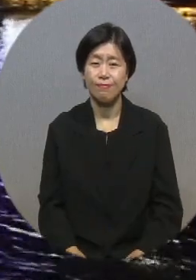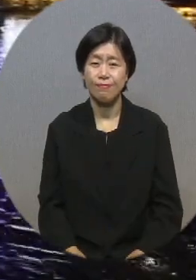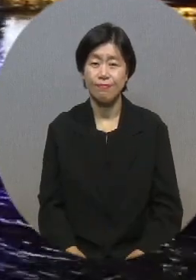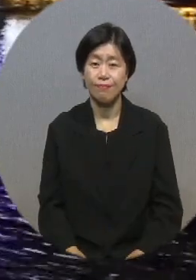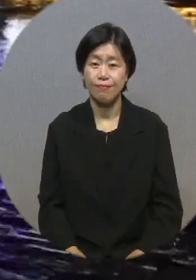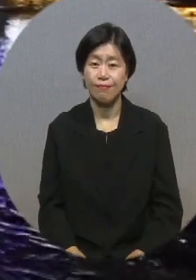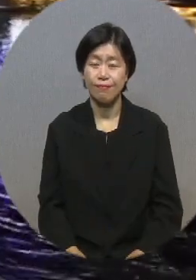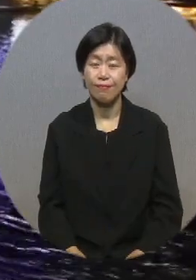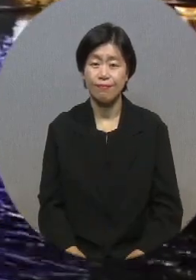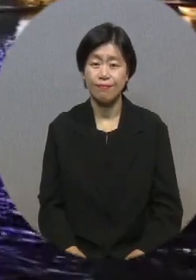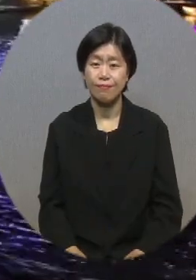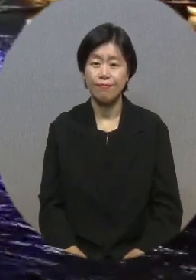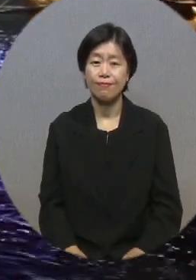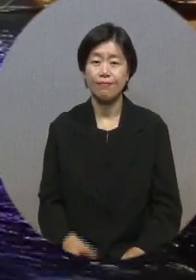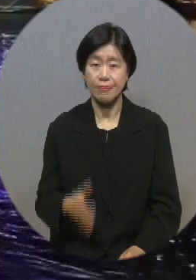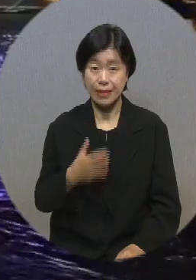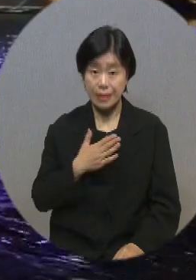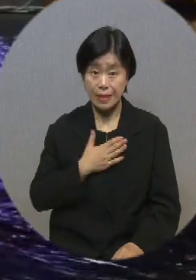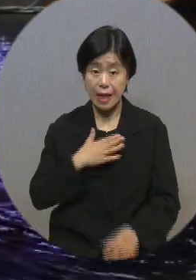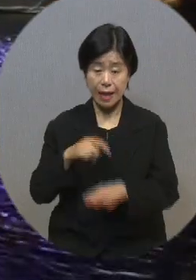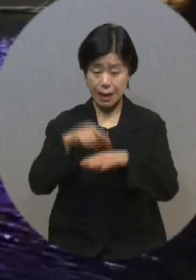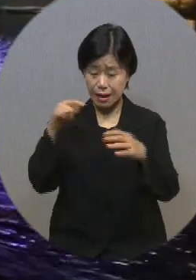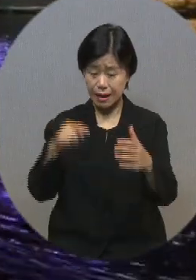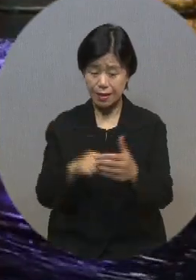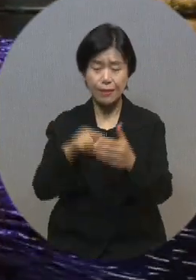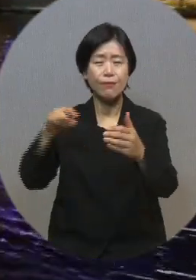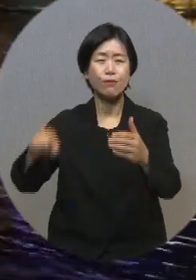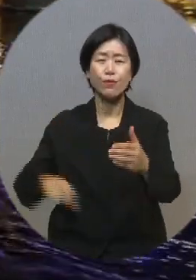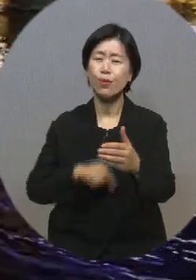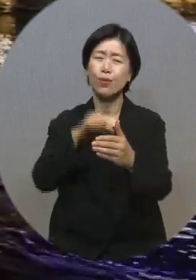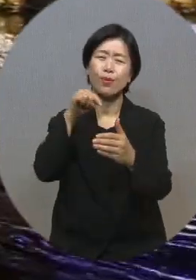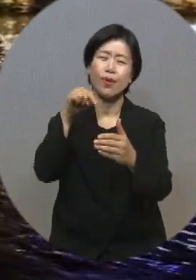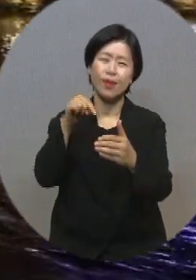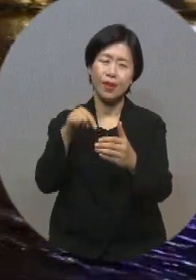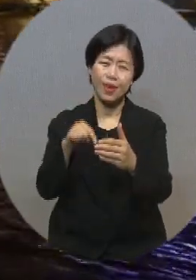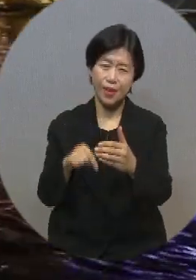닿기만 한 내 가슴 속에